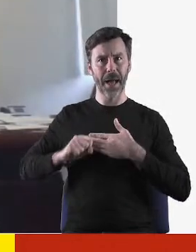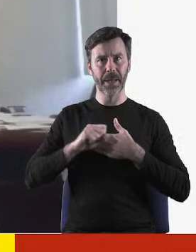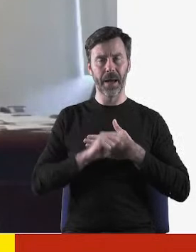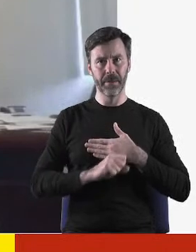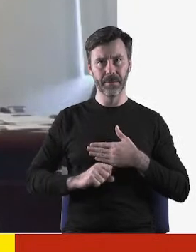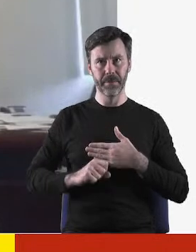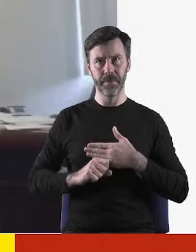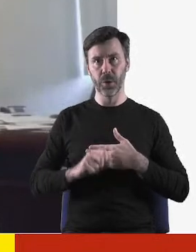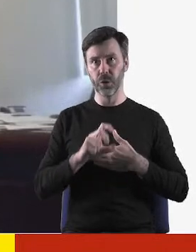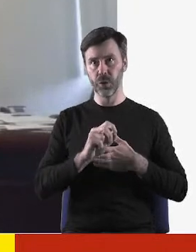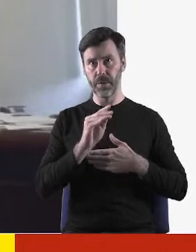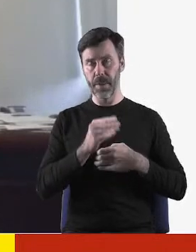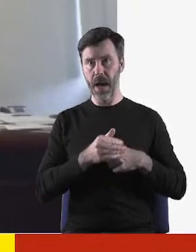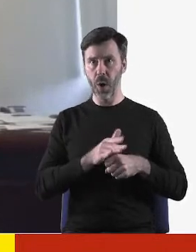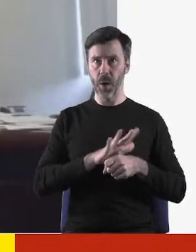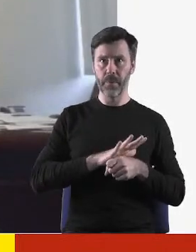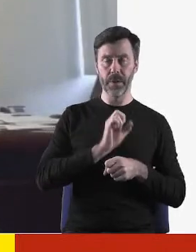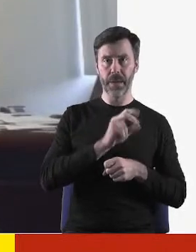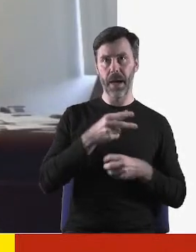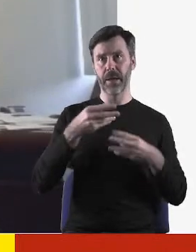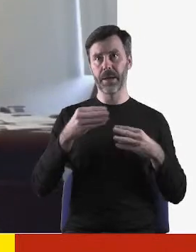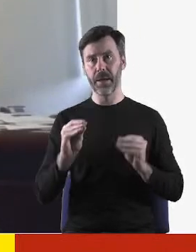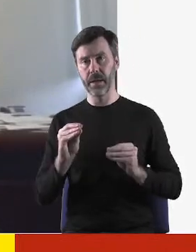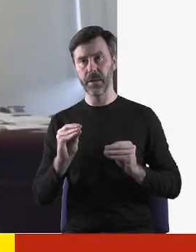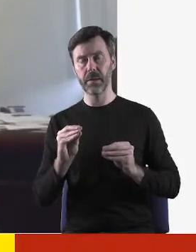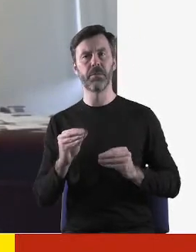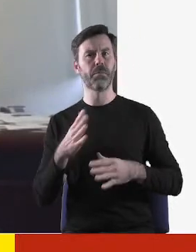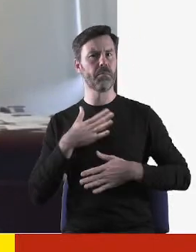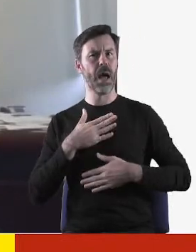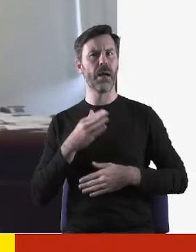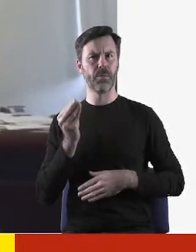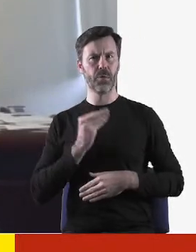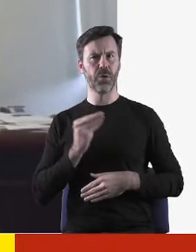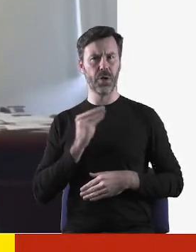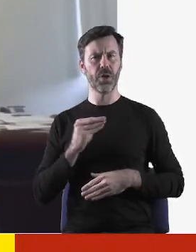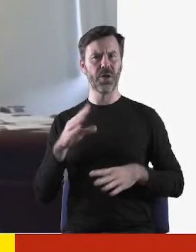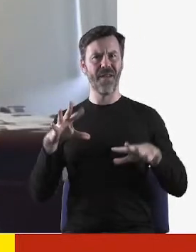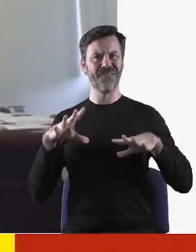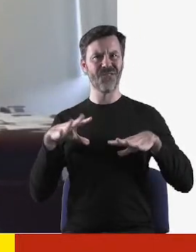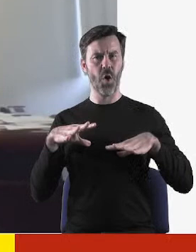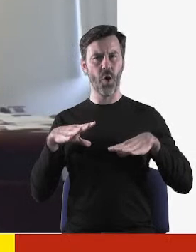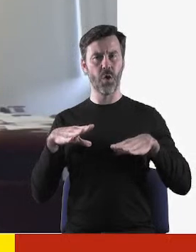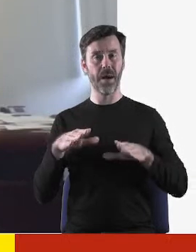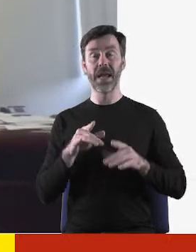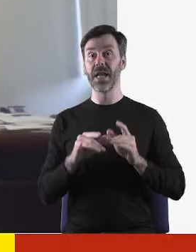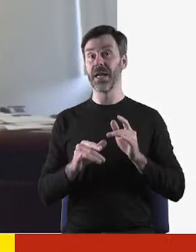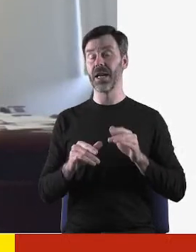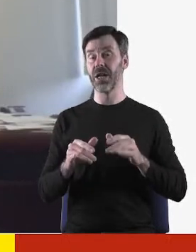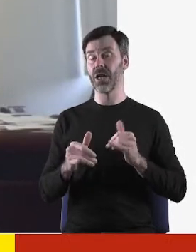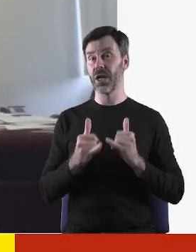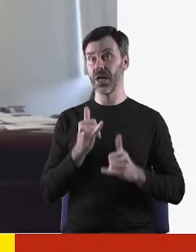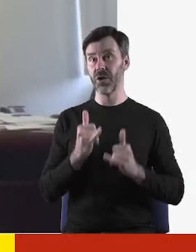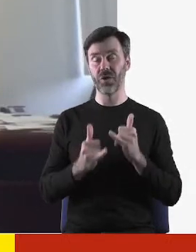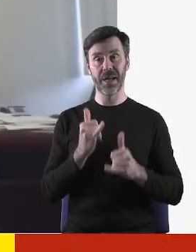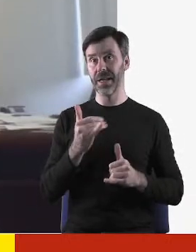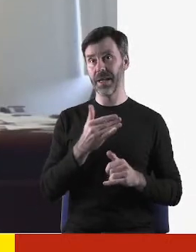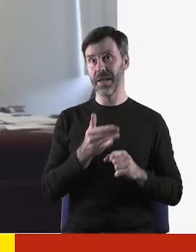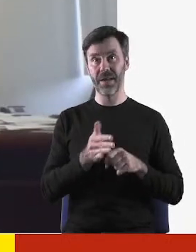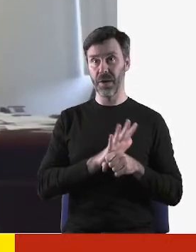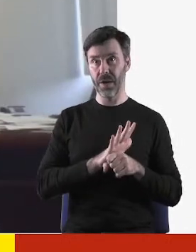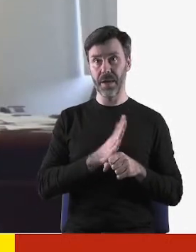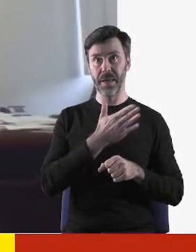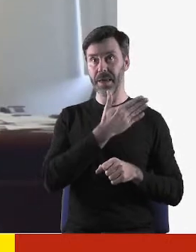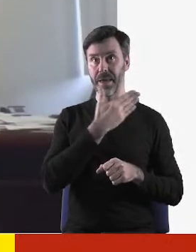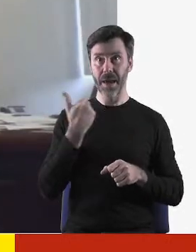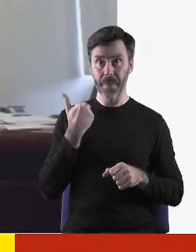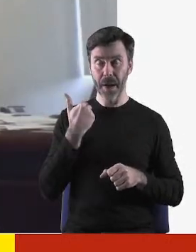czy jest zakażona, czy nie. I w przypadku, kiedy jest, nie jest zakażona wirusem SARS-CoV-2, to może ta